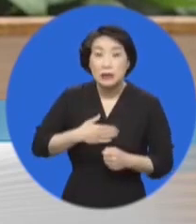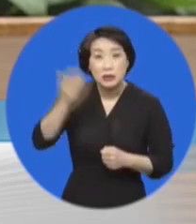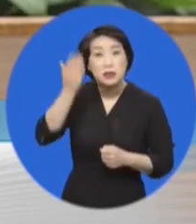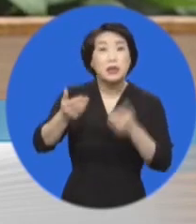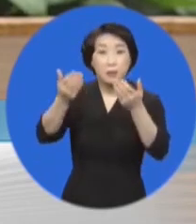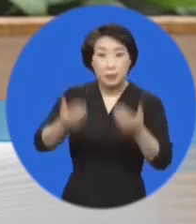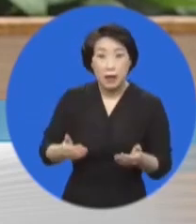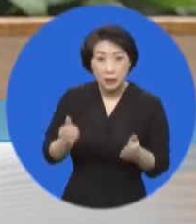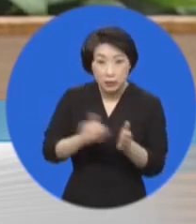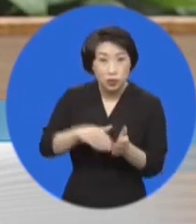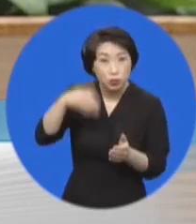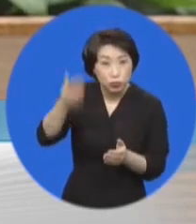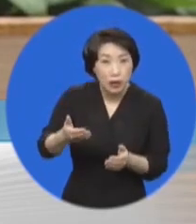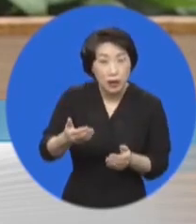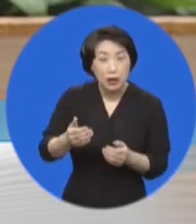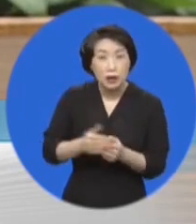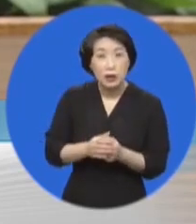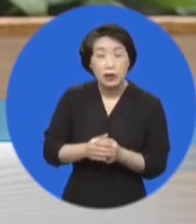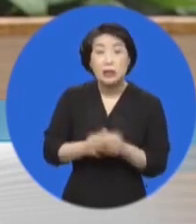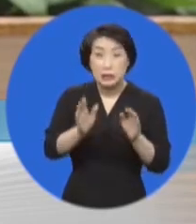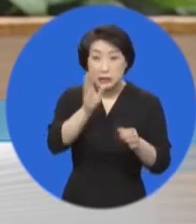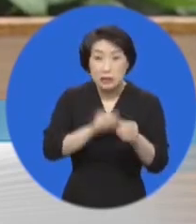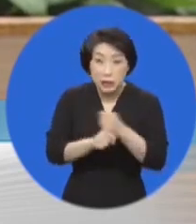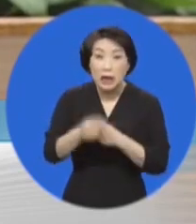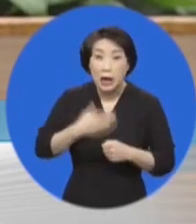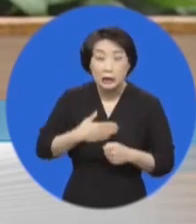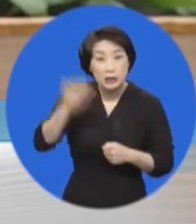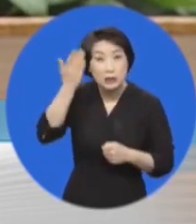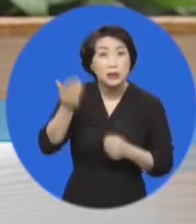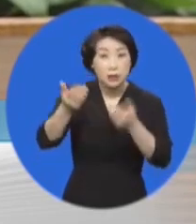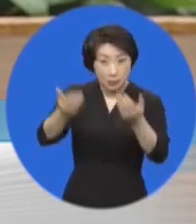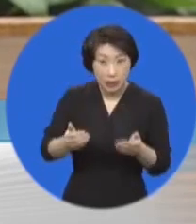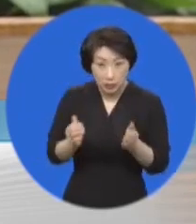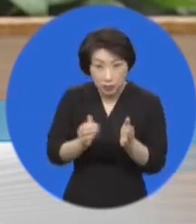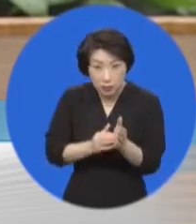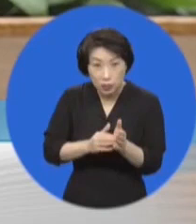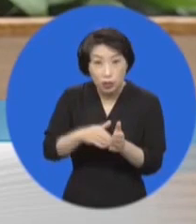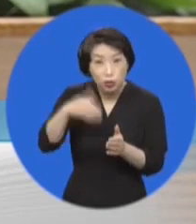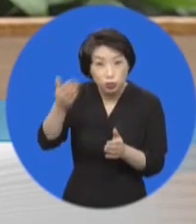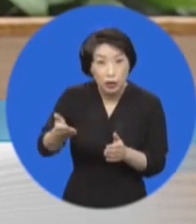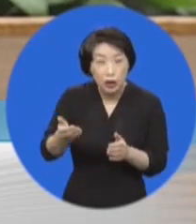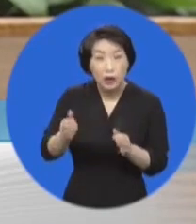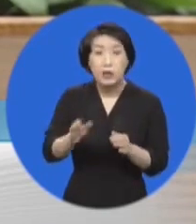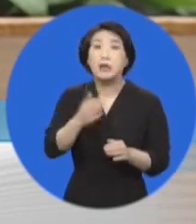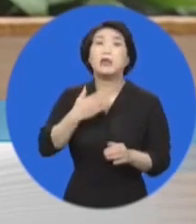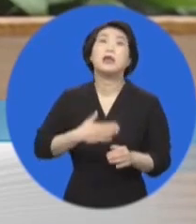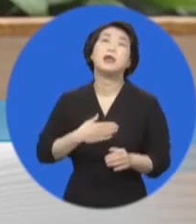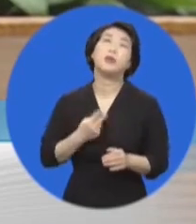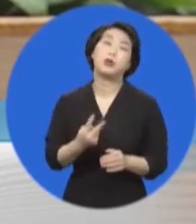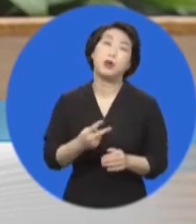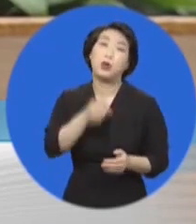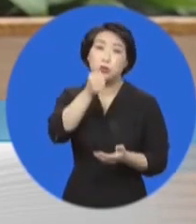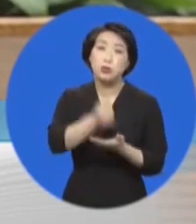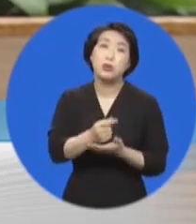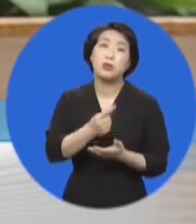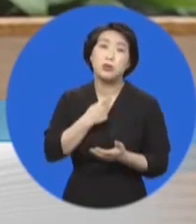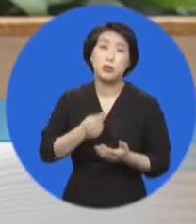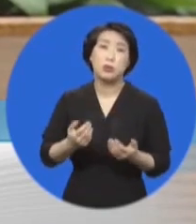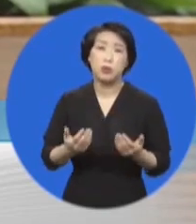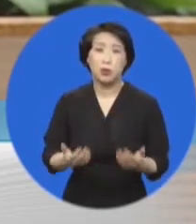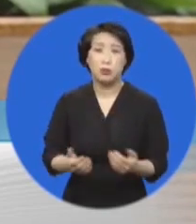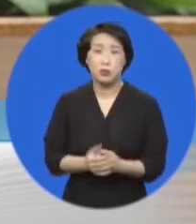받은지 지식을 지식으로 진리를 지식으로 받았대. 진즉 죄를